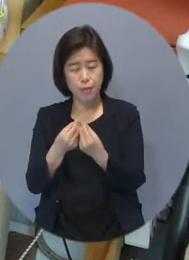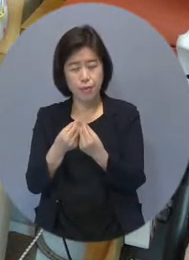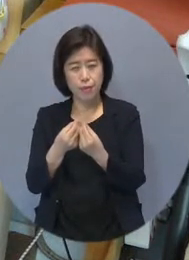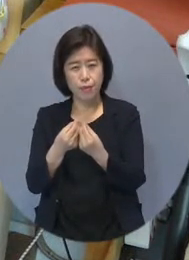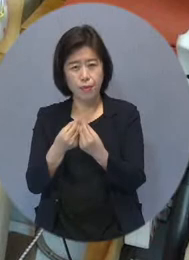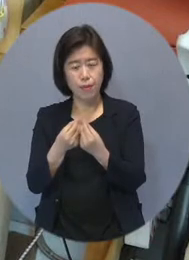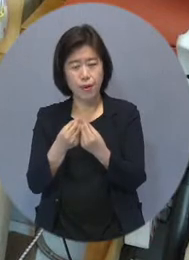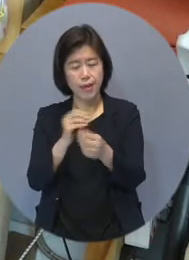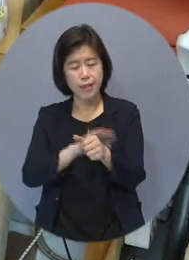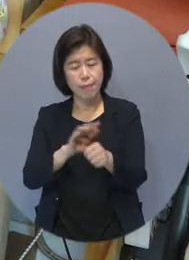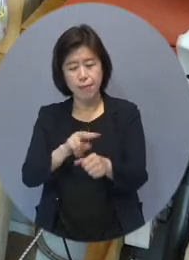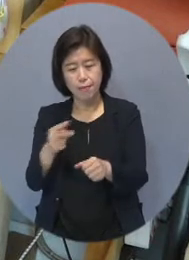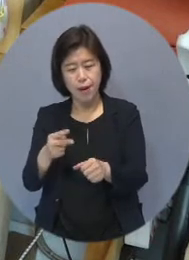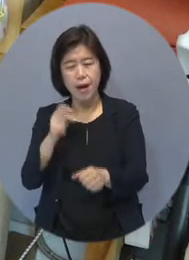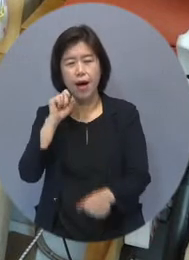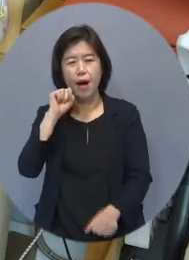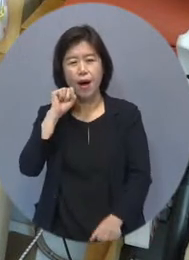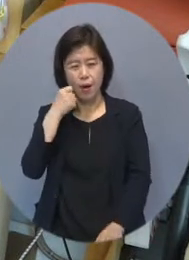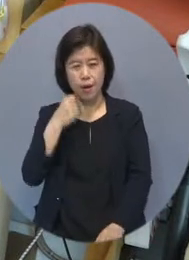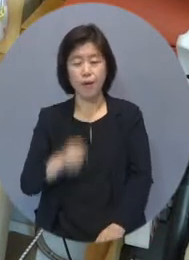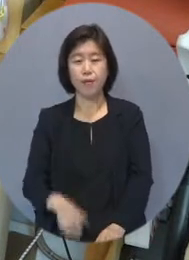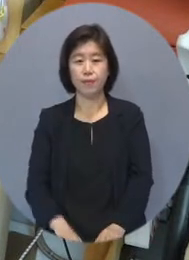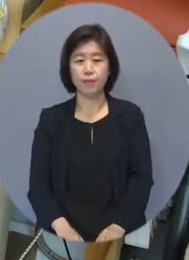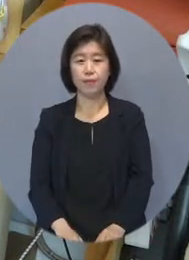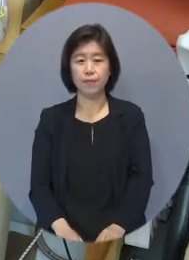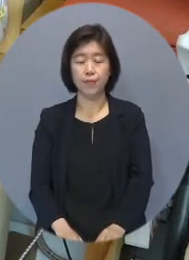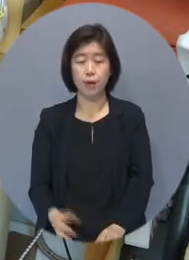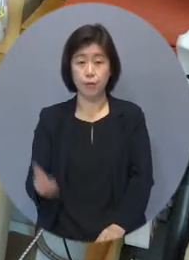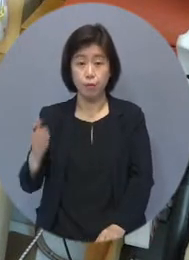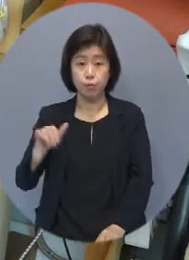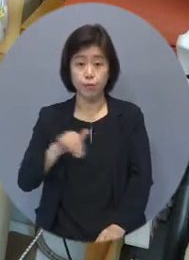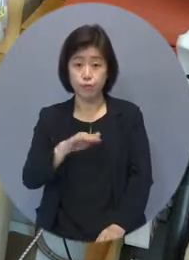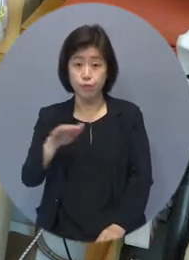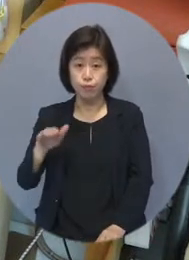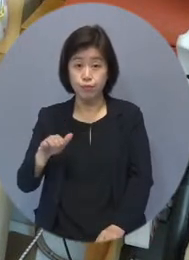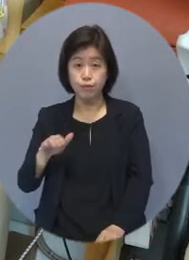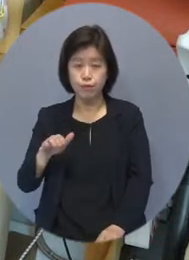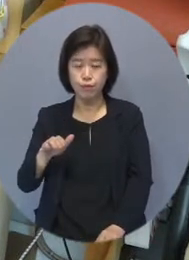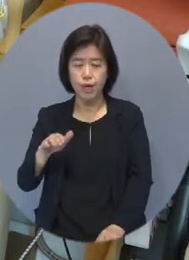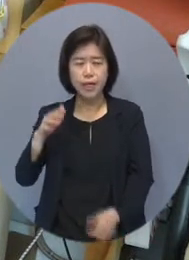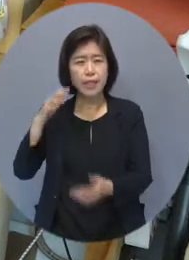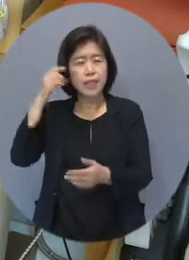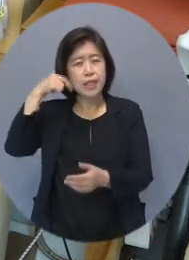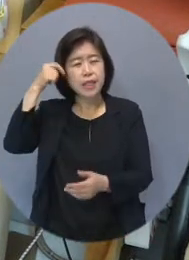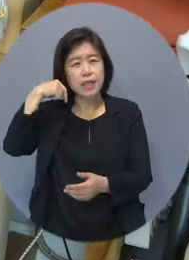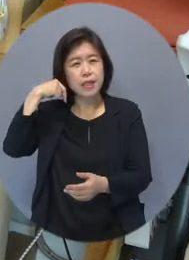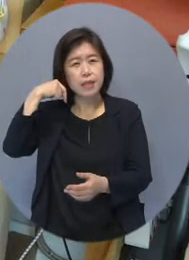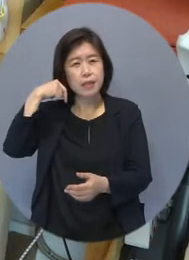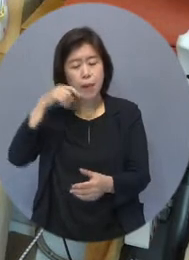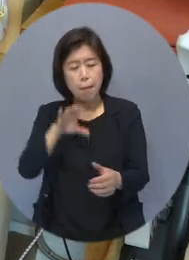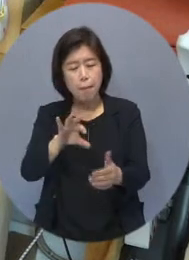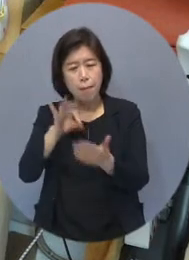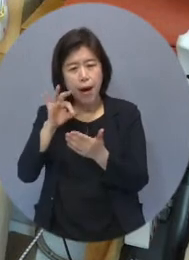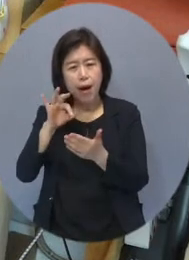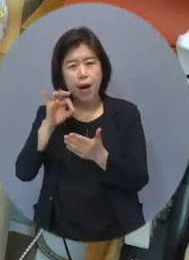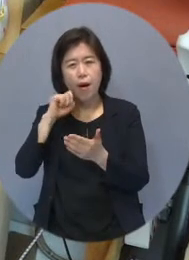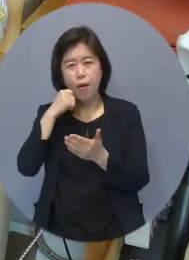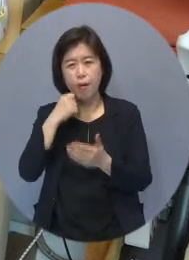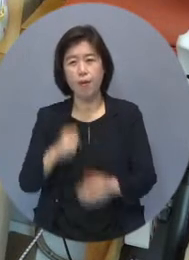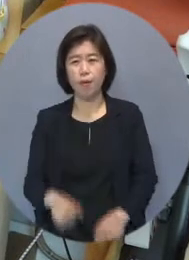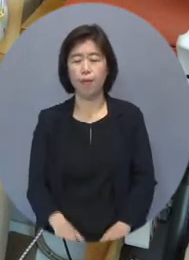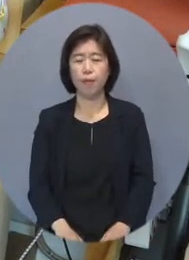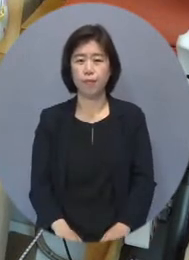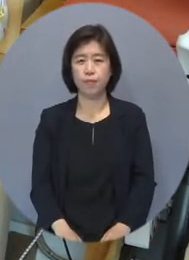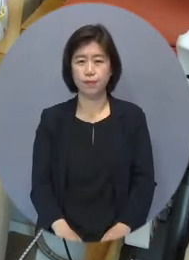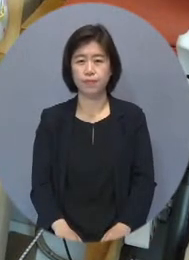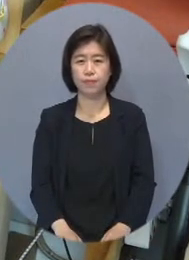있는 동화책은. 근데 저희는 그 내용 안에서 어떤 부분, 촉각적인 부분을 끄집어내야 되는데 그 부분을